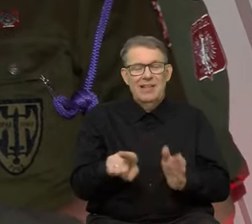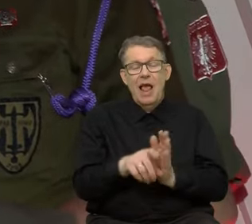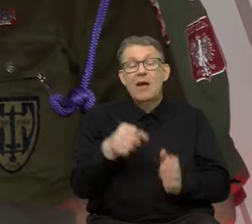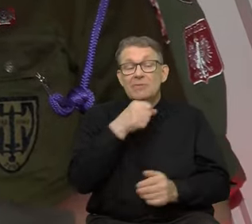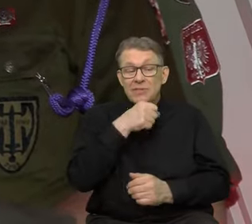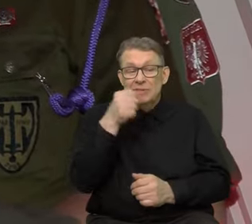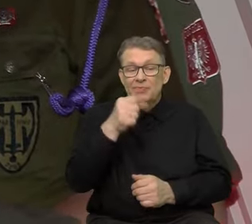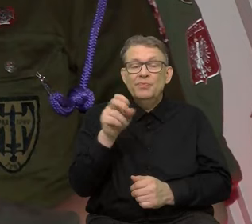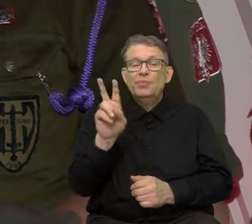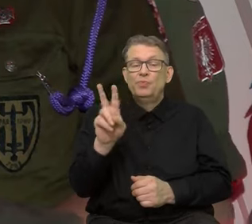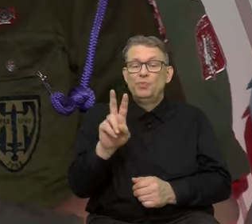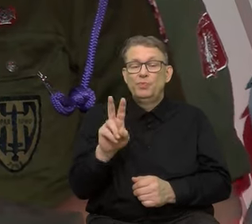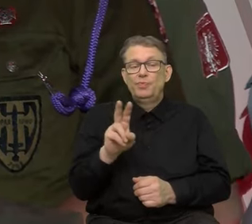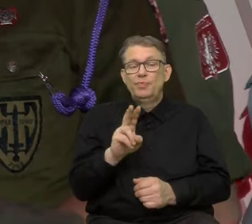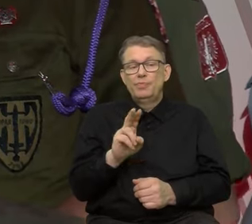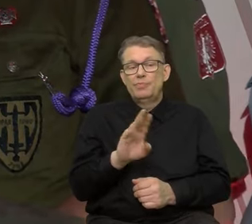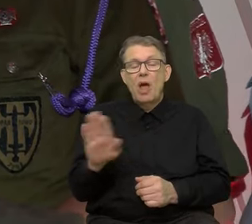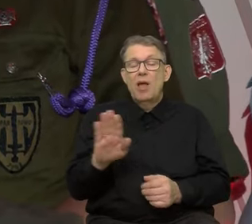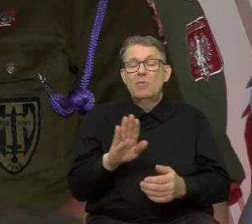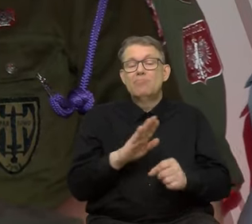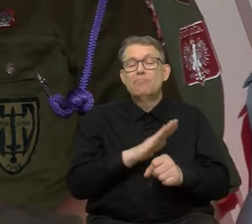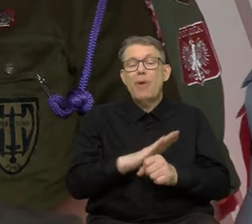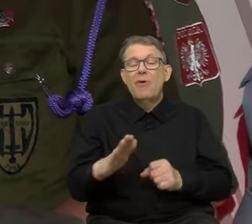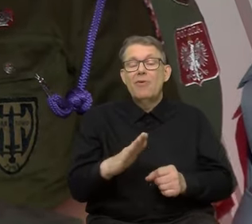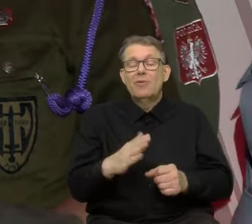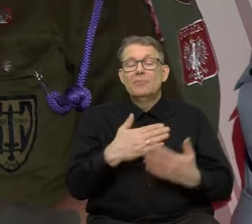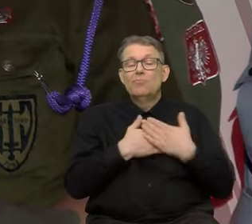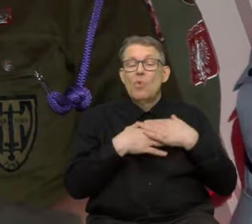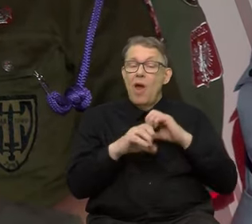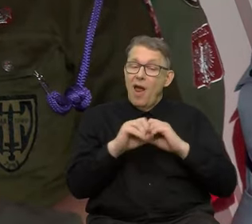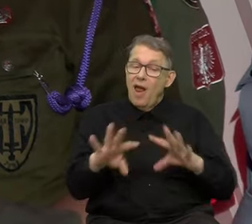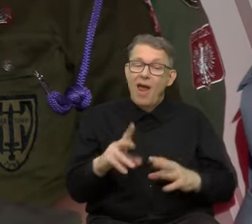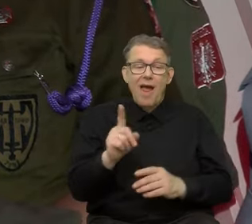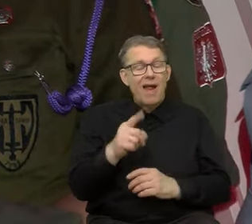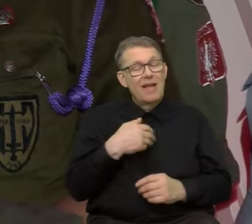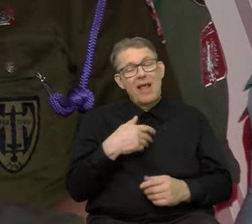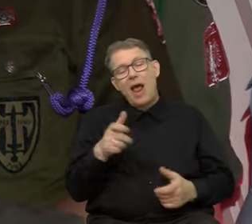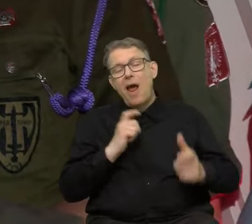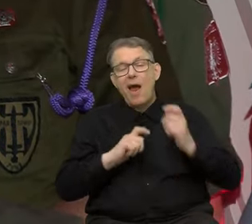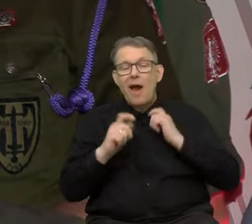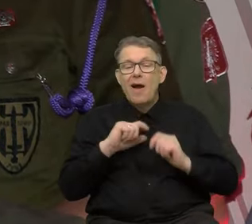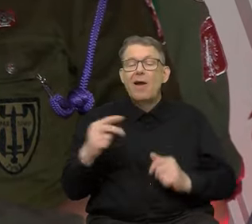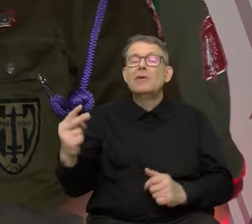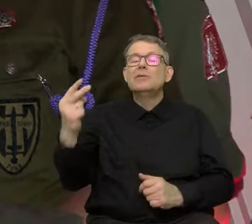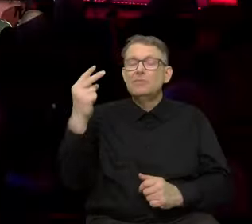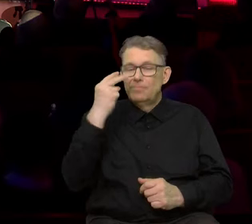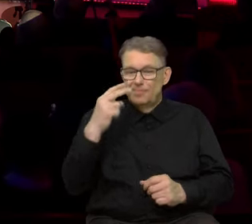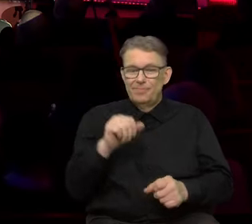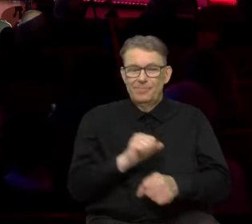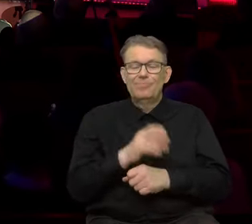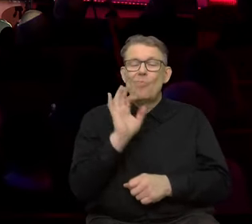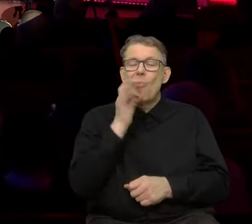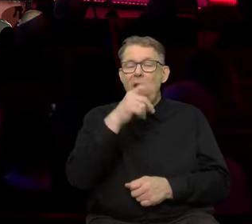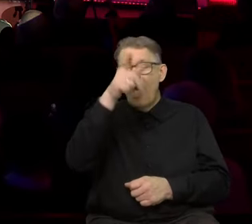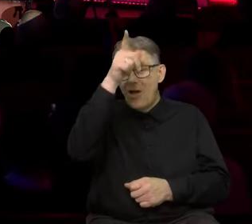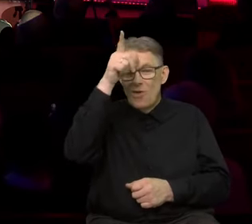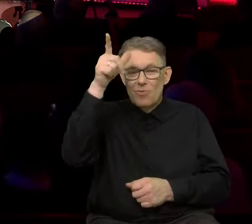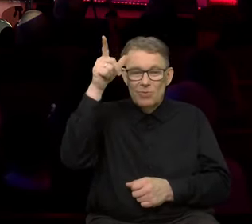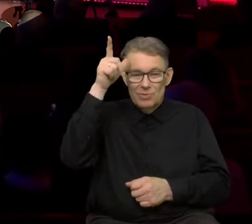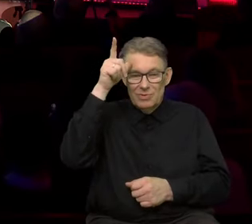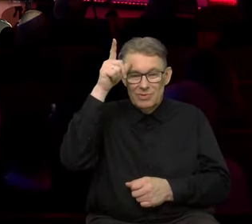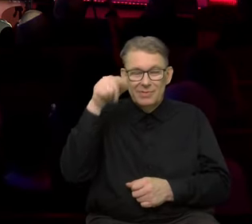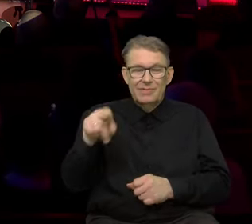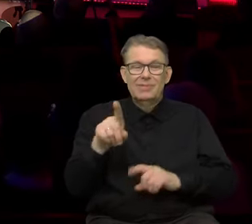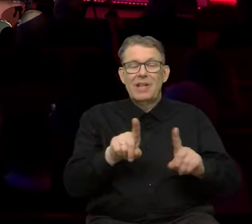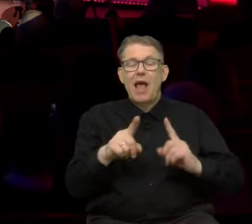którzy pełnią miłosierdzie. A cieszę się, że dostrzeżono także młodych ludzi spod